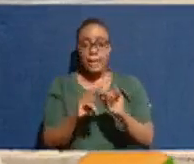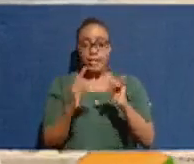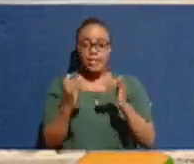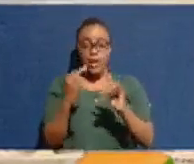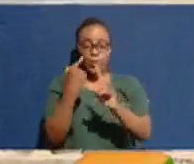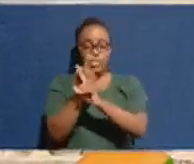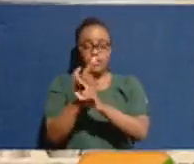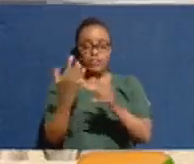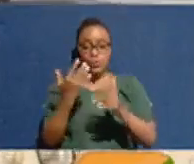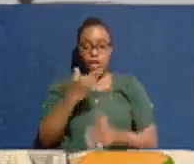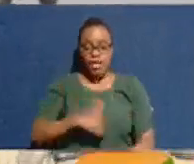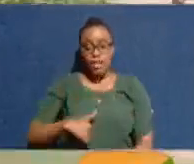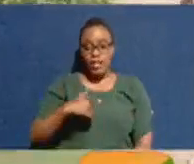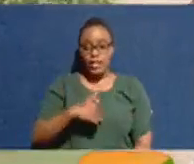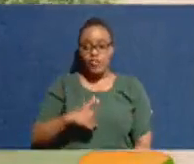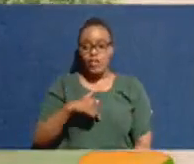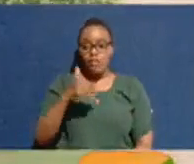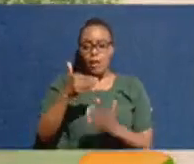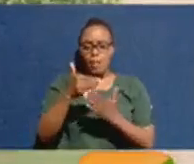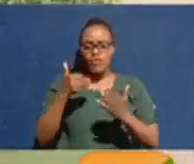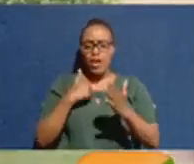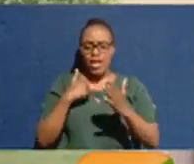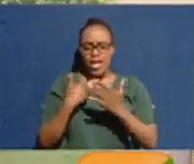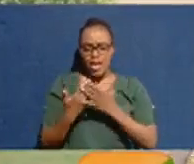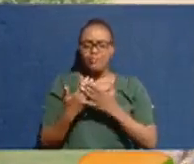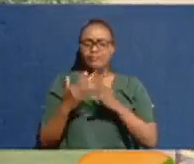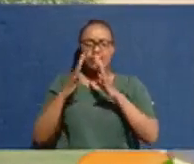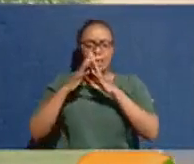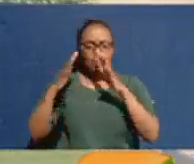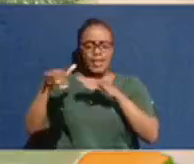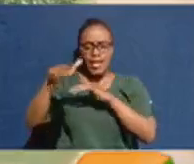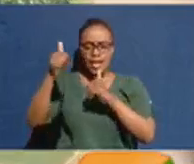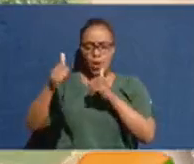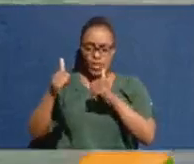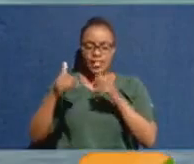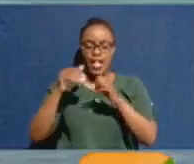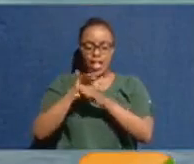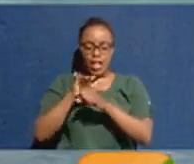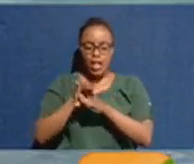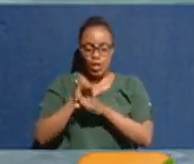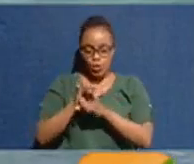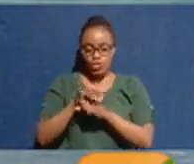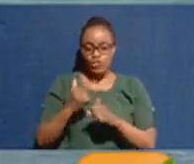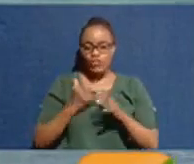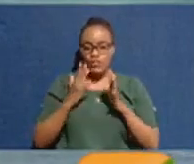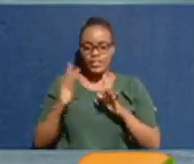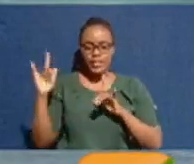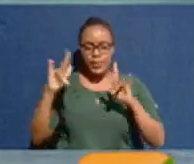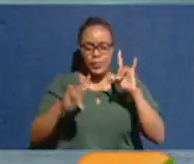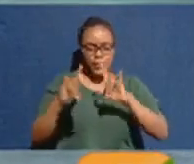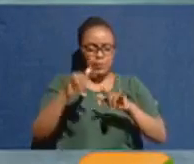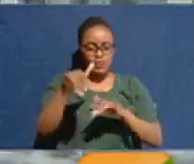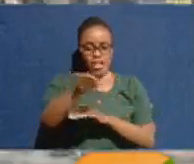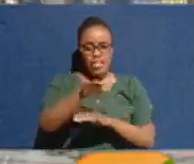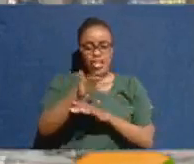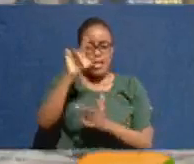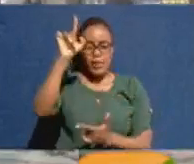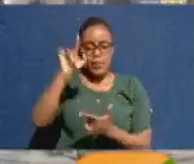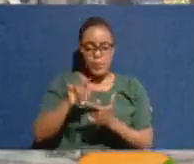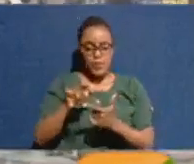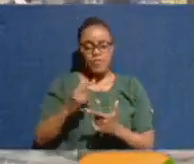mjini Malindi, sehemu ambayo ilishikilia rekodi ya kivutio kikuu cha watalii pwani na nchini kwa jumla. Kupungua kwa utalii